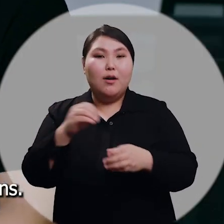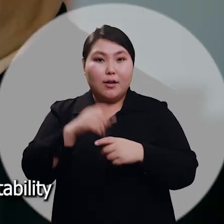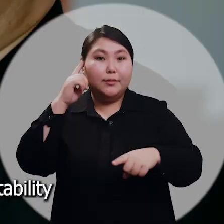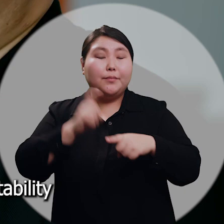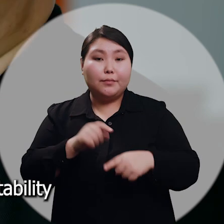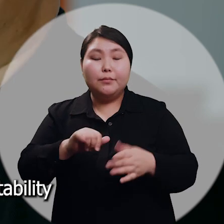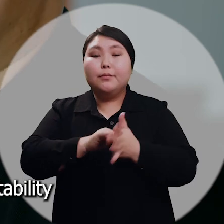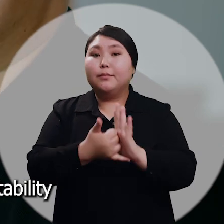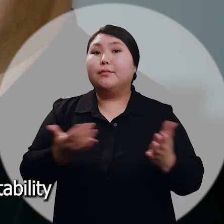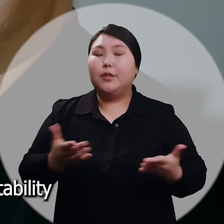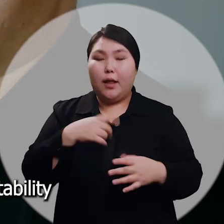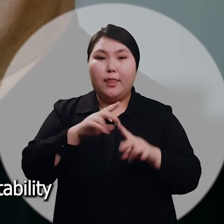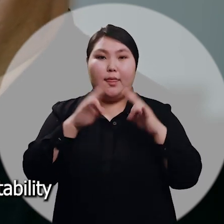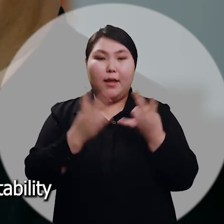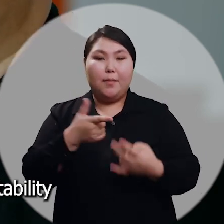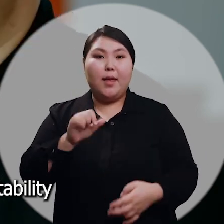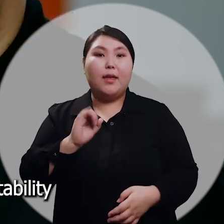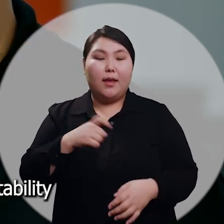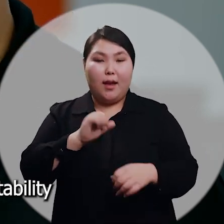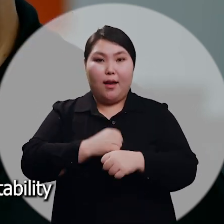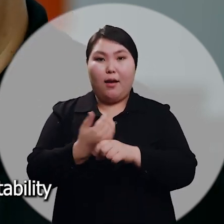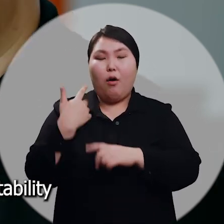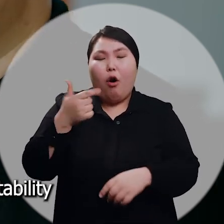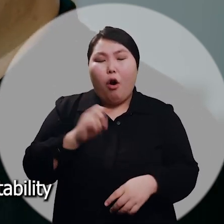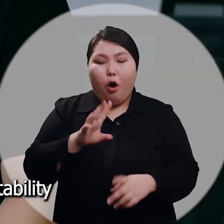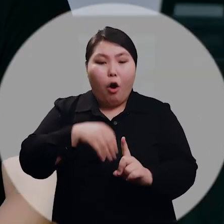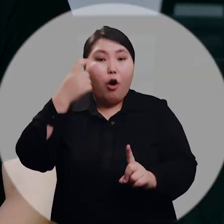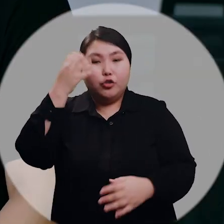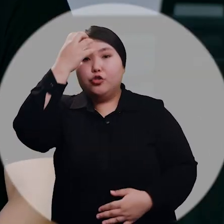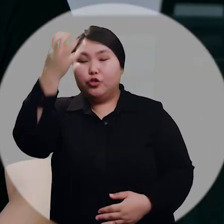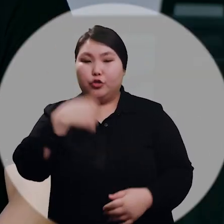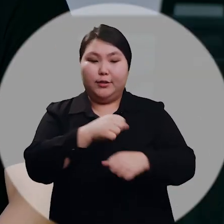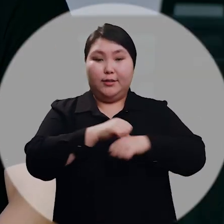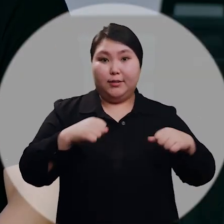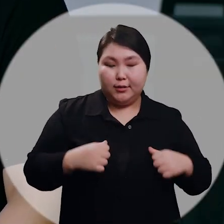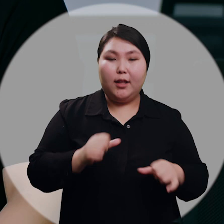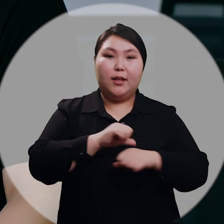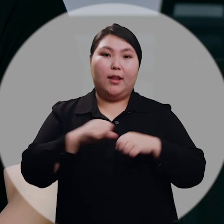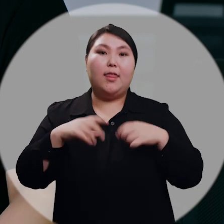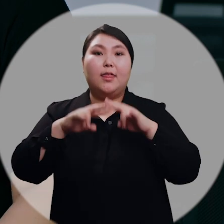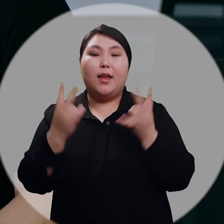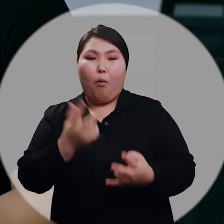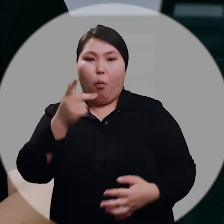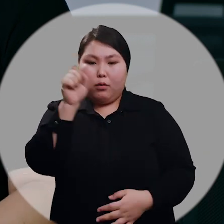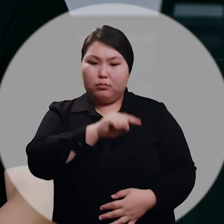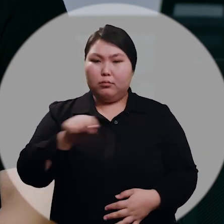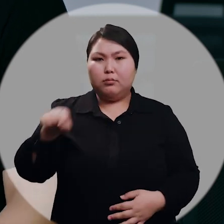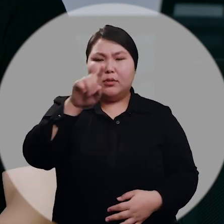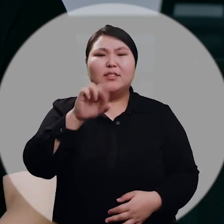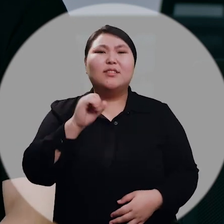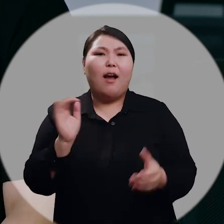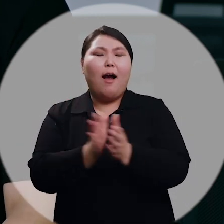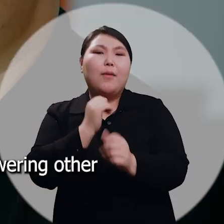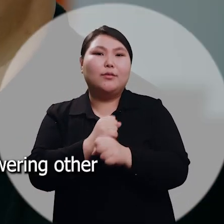заргүлээ. Энэ ямар үхчэртай байгүлээр нэгмийг харууслхэн гол яг үнцээв аайд болталгтай төр эргэн нэгэм хаяж хэрхэн хамтарж